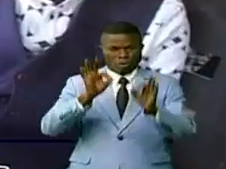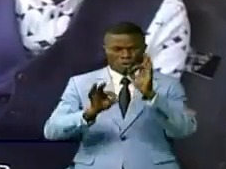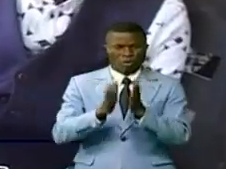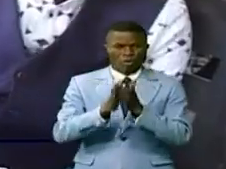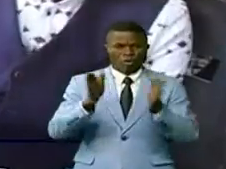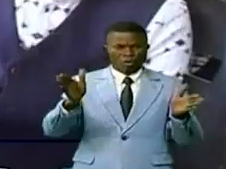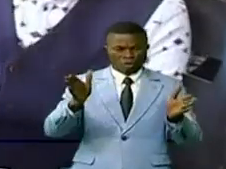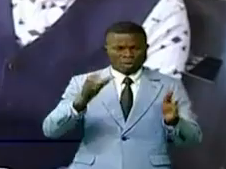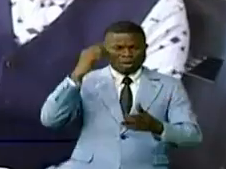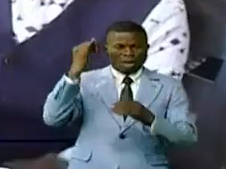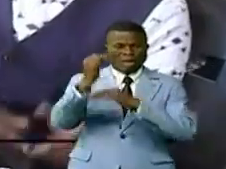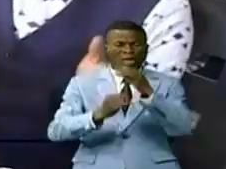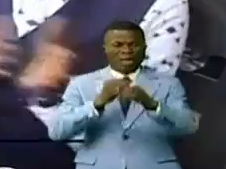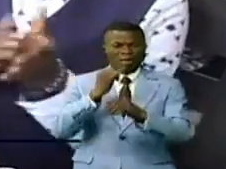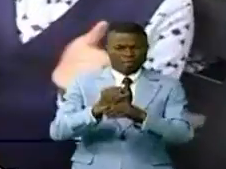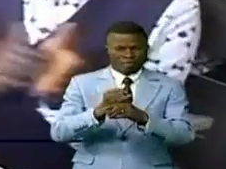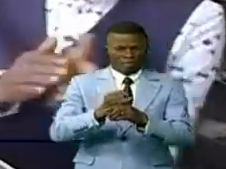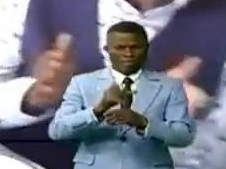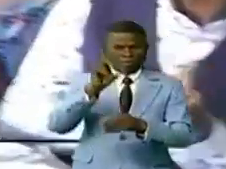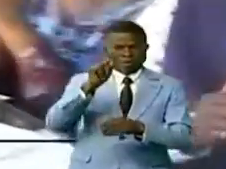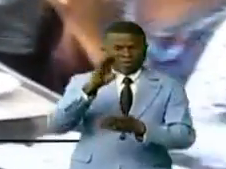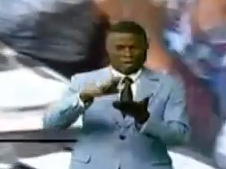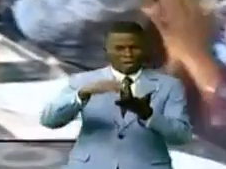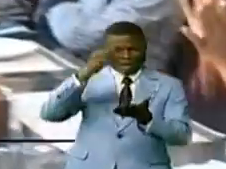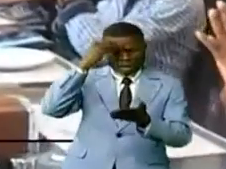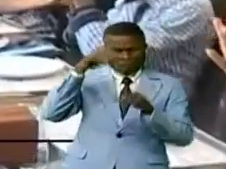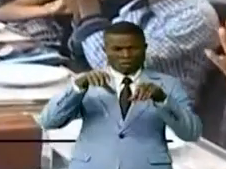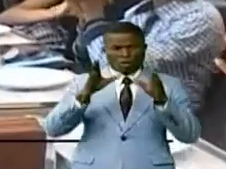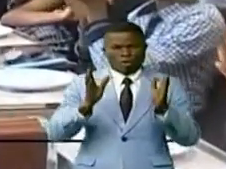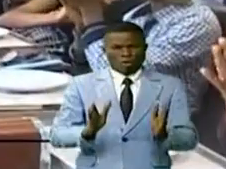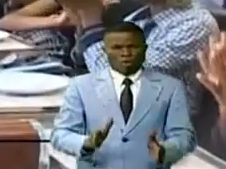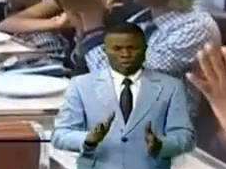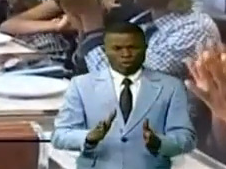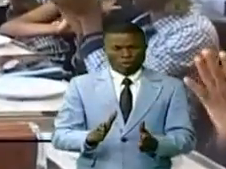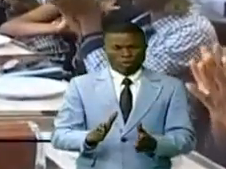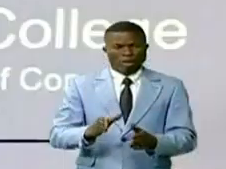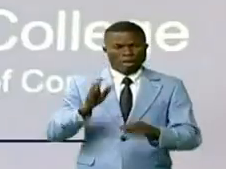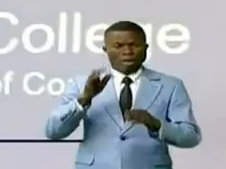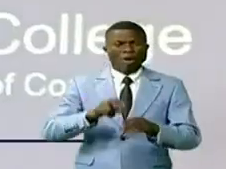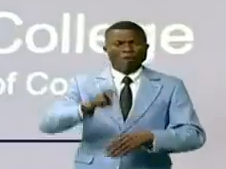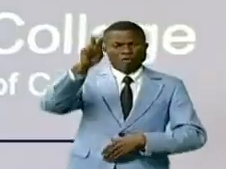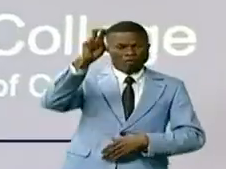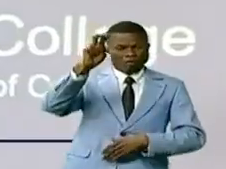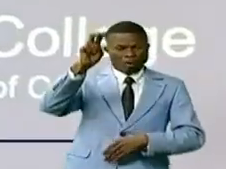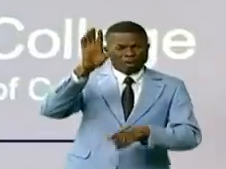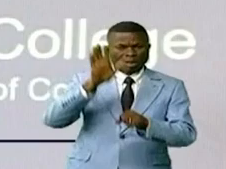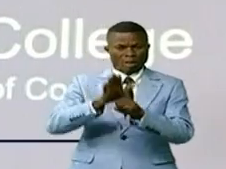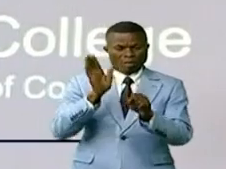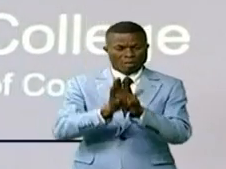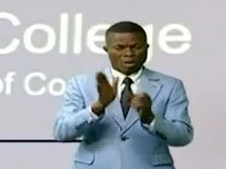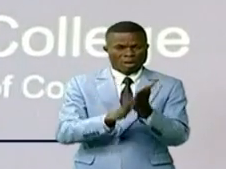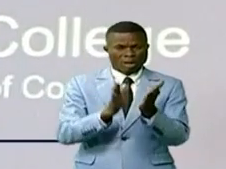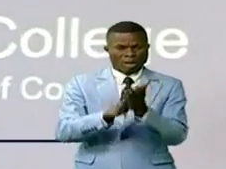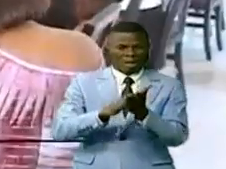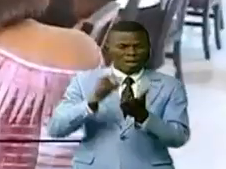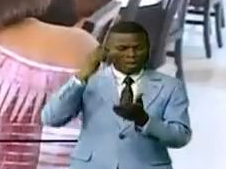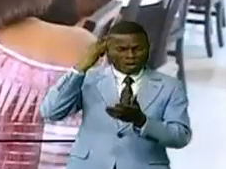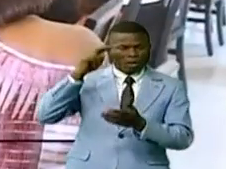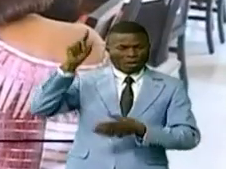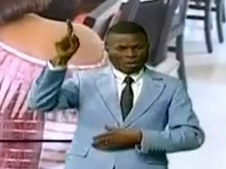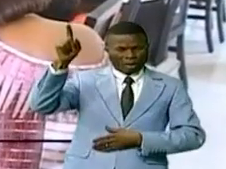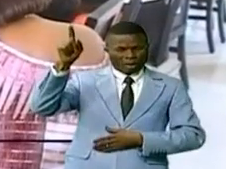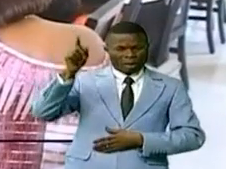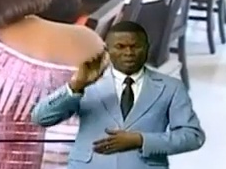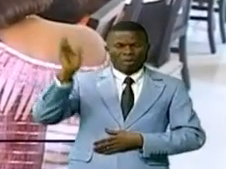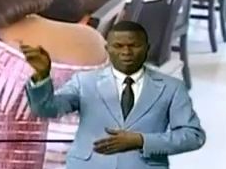globale internationale, plus d'une vingtaine d'élèves congolais se retrouvent déjà dans les différents établissements de cet internat planétaire